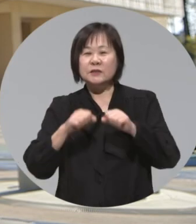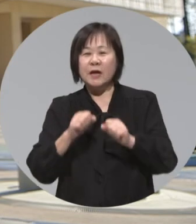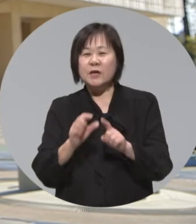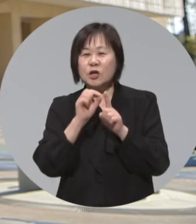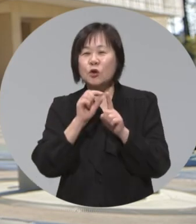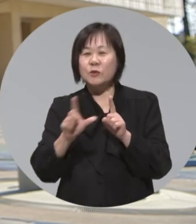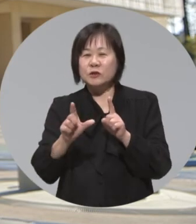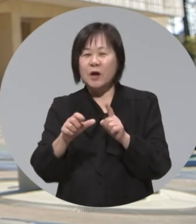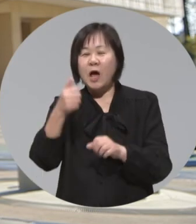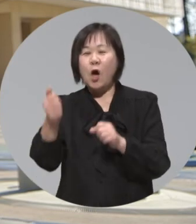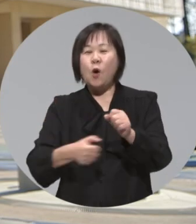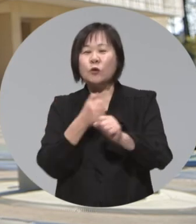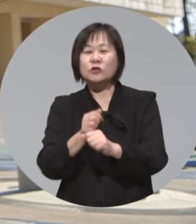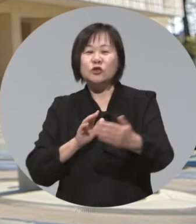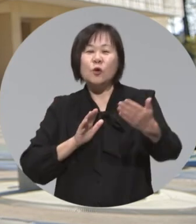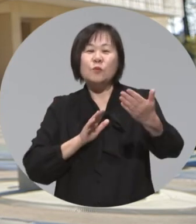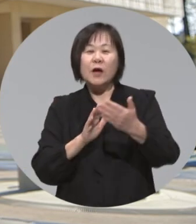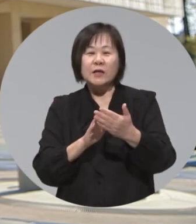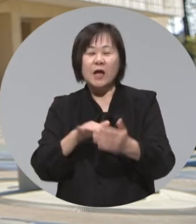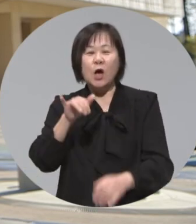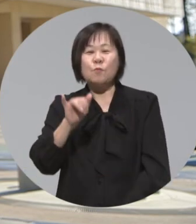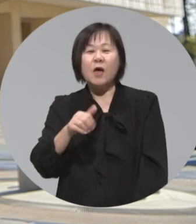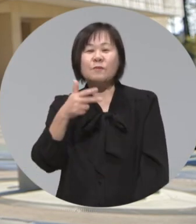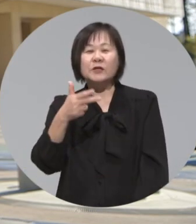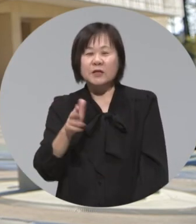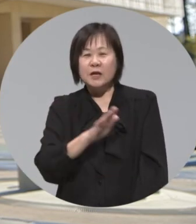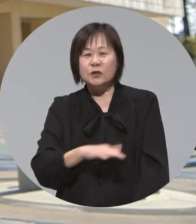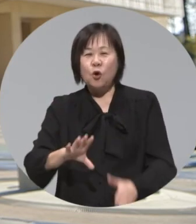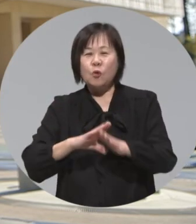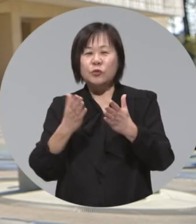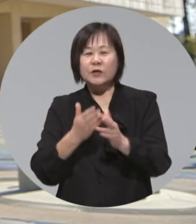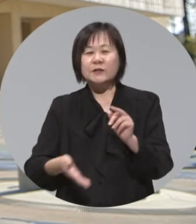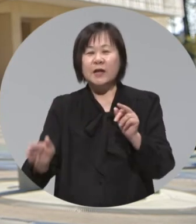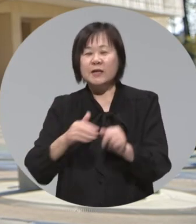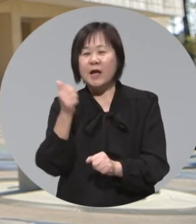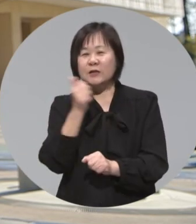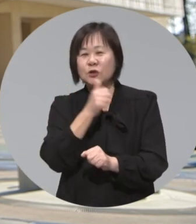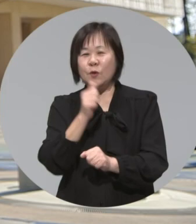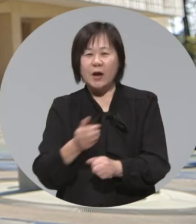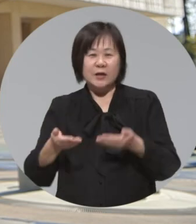は50周年を迎えた前橋市児童文化センターを紹